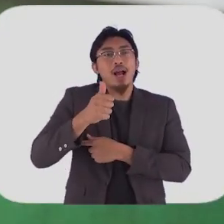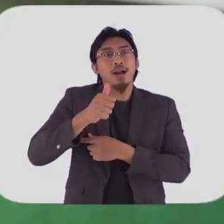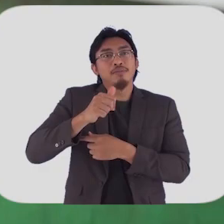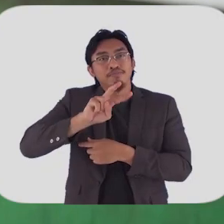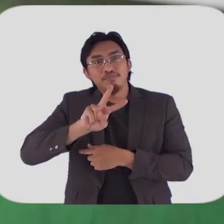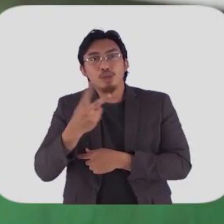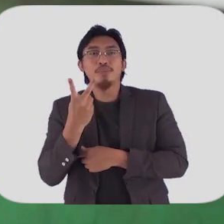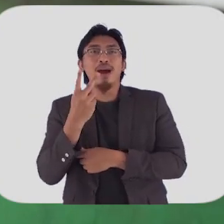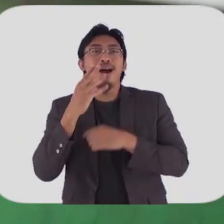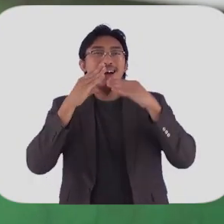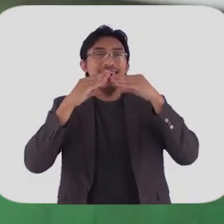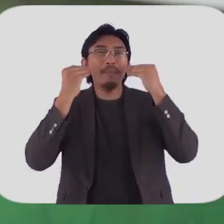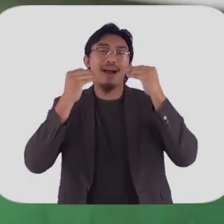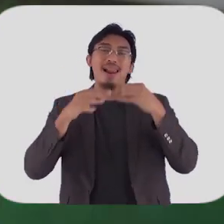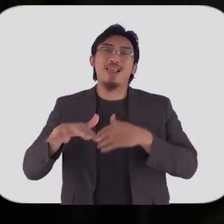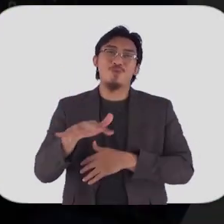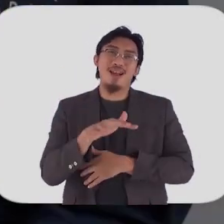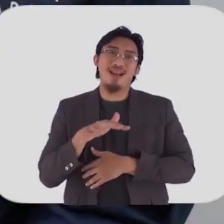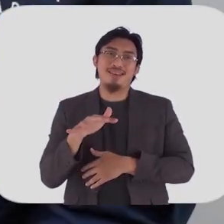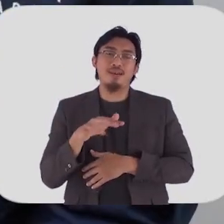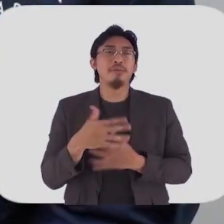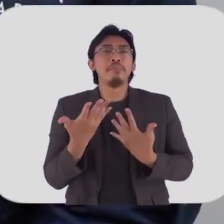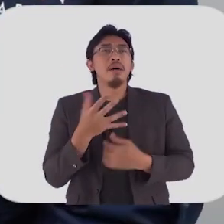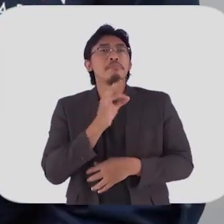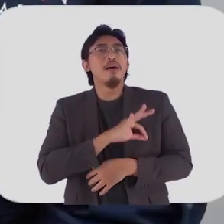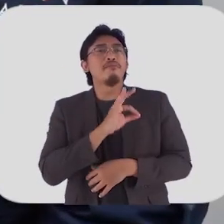menjadi pasar yang ramah lingkungan.